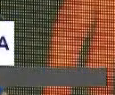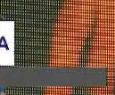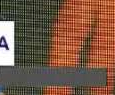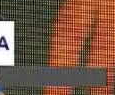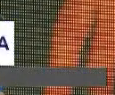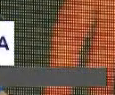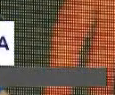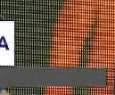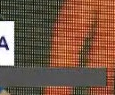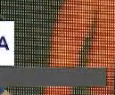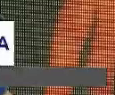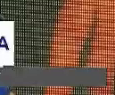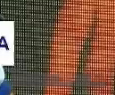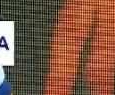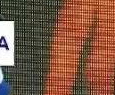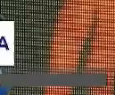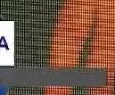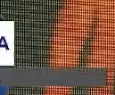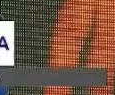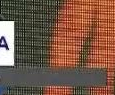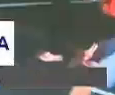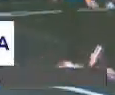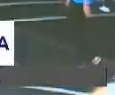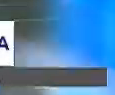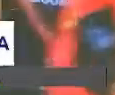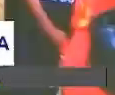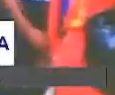Aspirasi Generasi Muda Asas TN50.